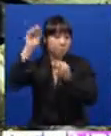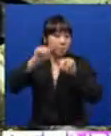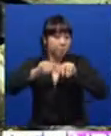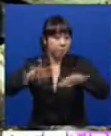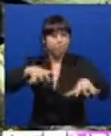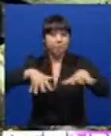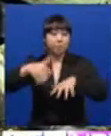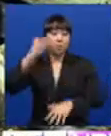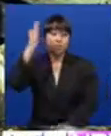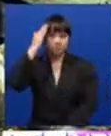ทราบต่อไป